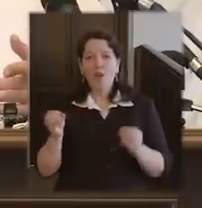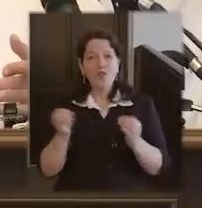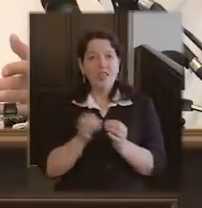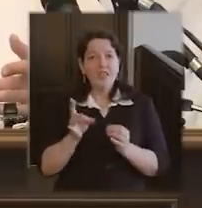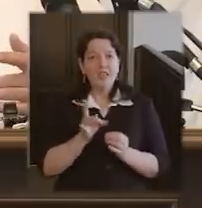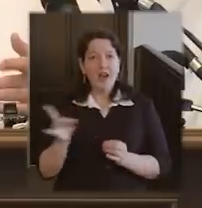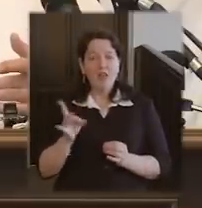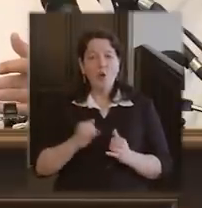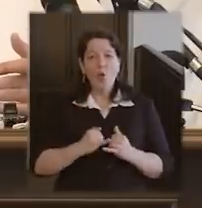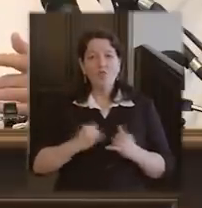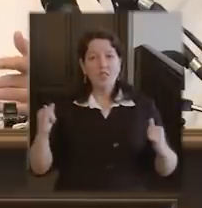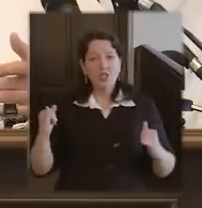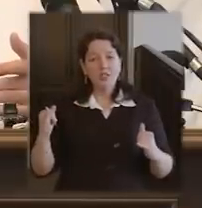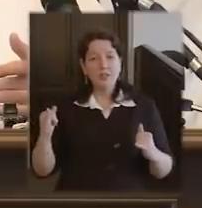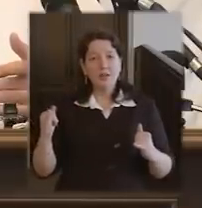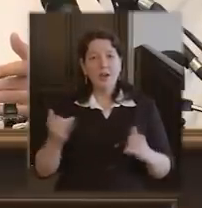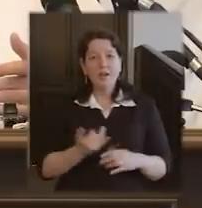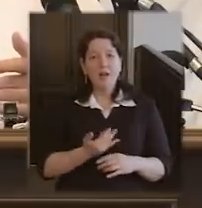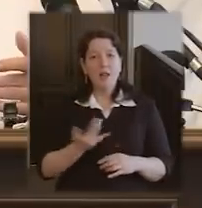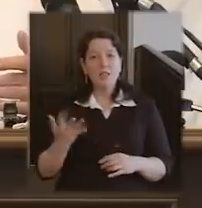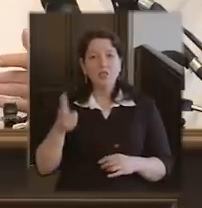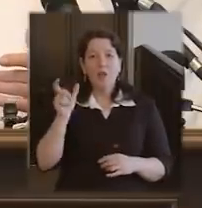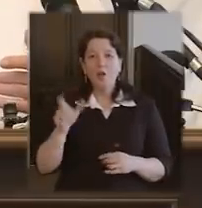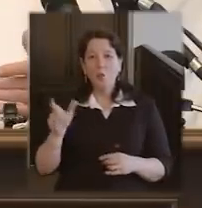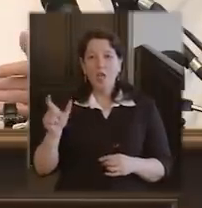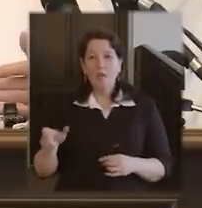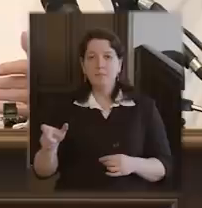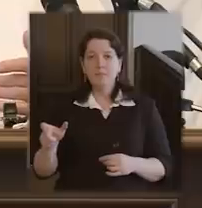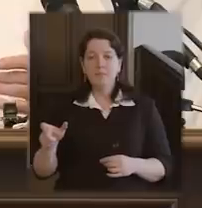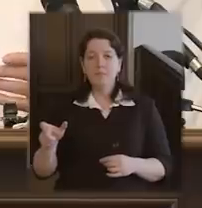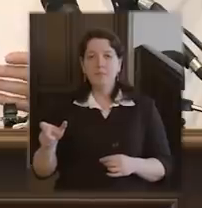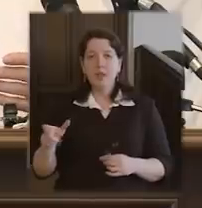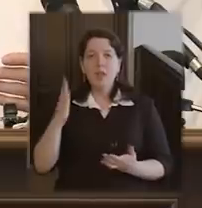раз увеличилось количество людей,